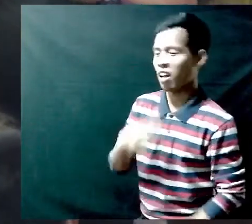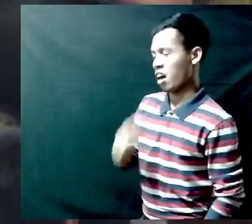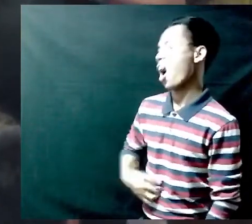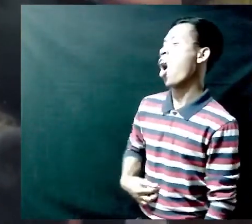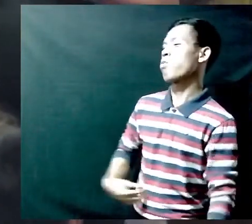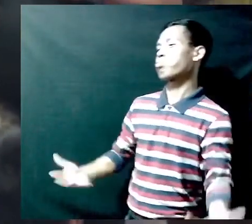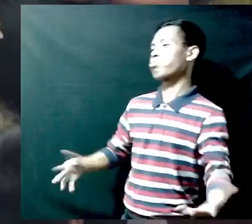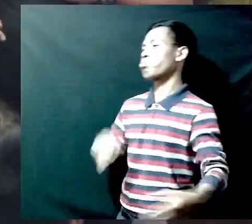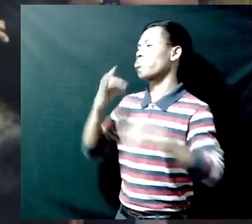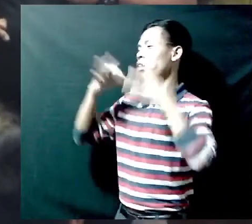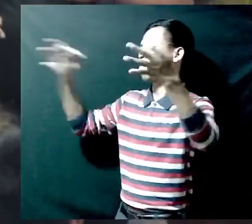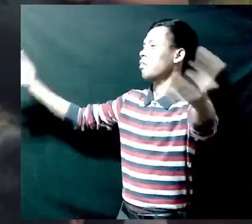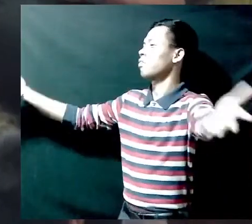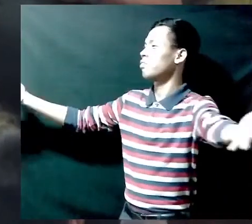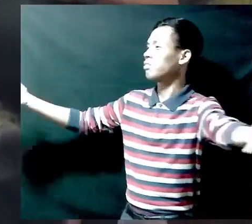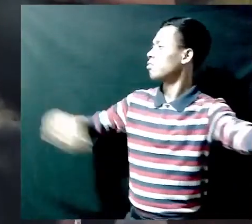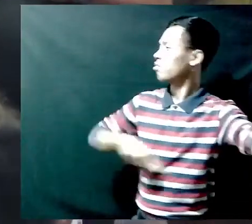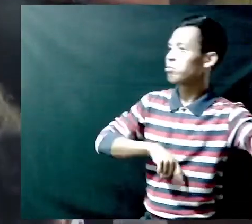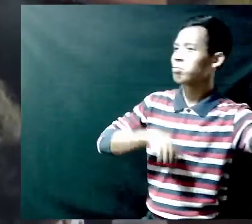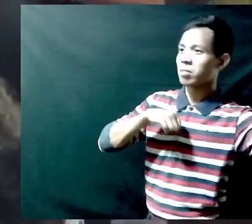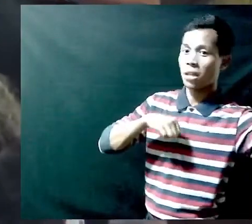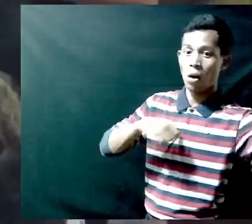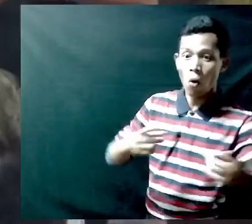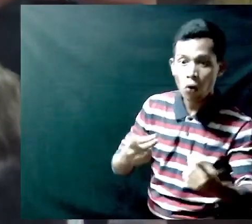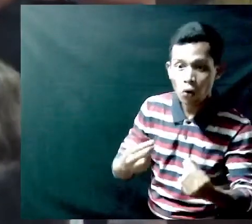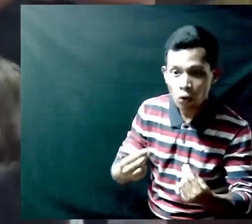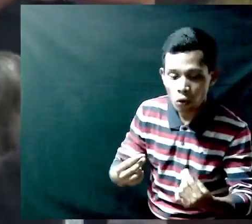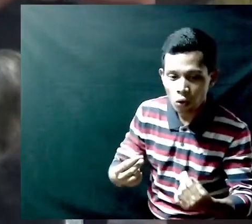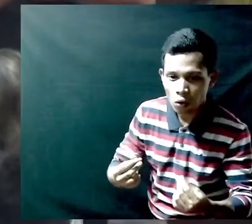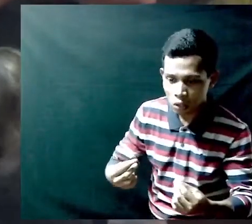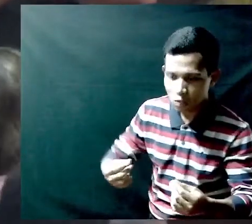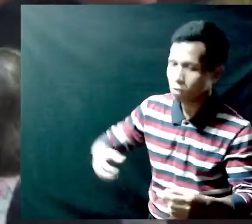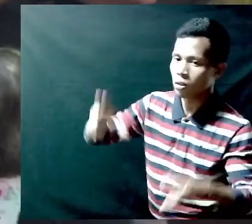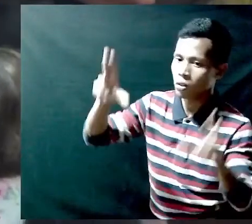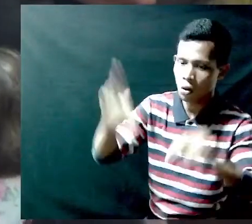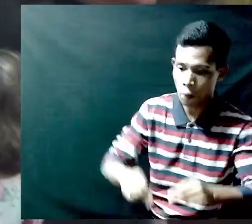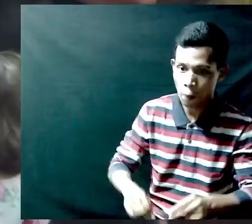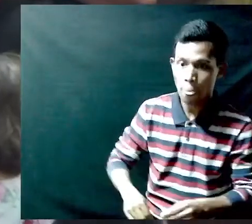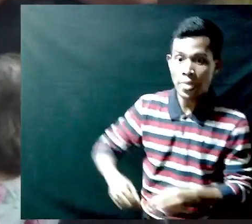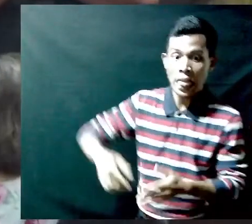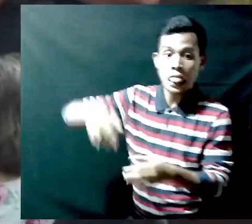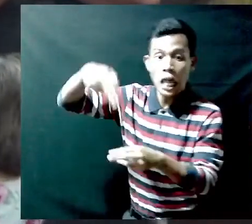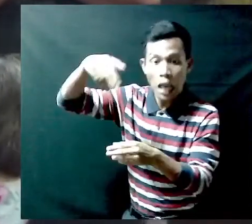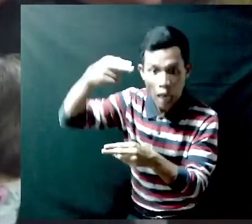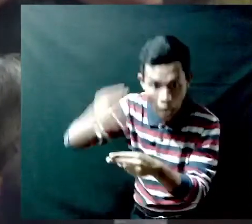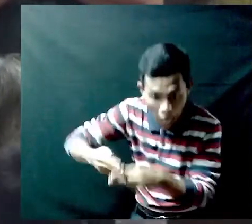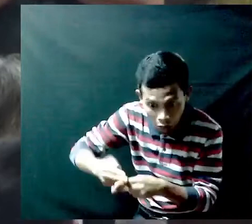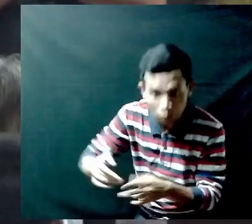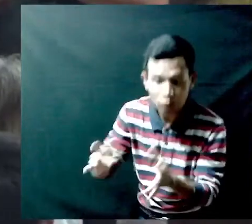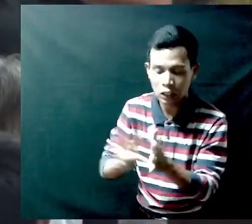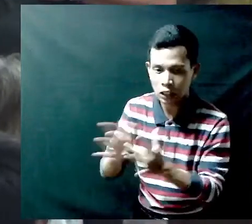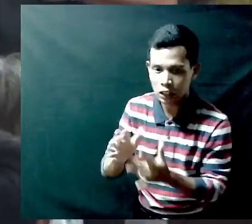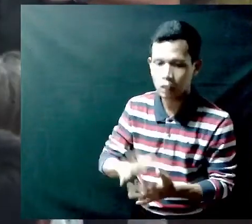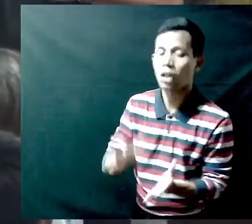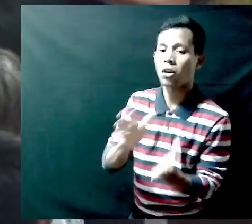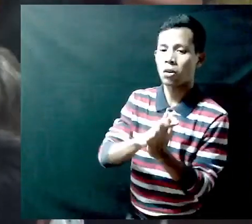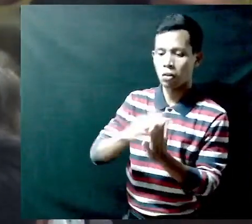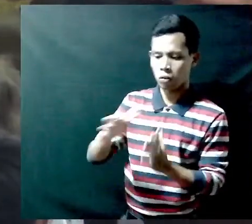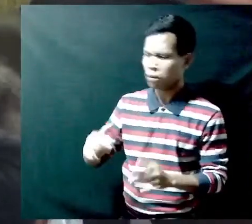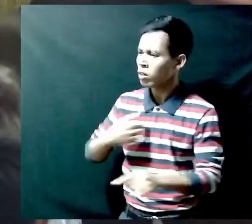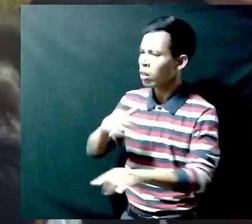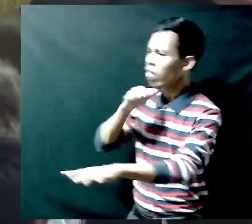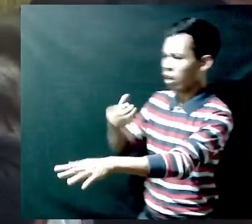Peter na yung ginawa niya, galing kay Lord. Dapat ang glory kay Lord. Kaya ang sabi niya kaagad, hindi